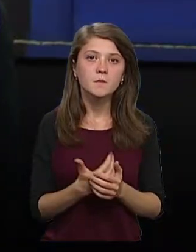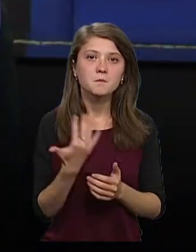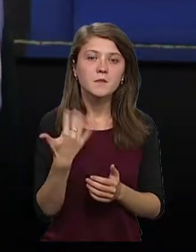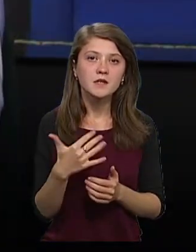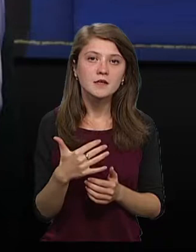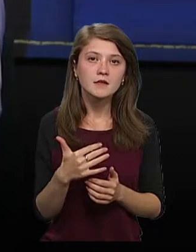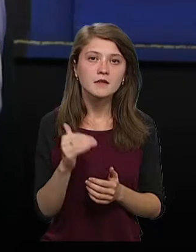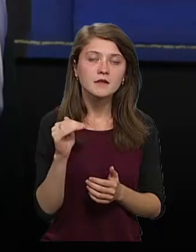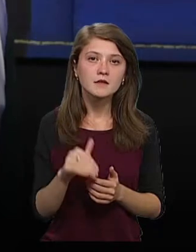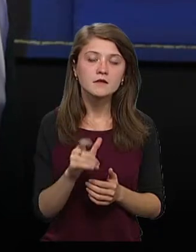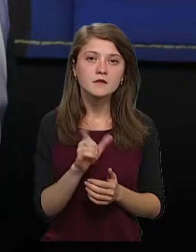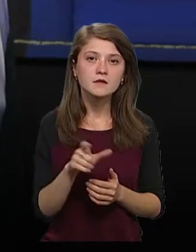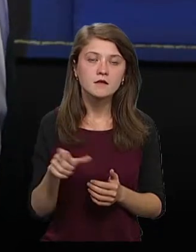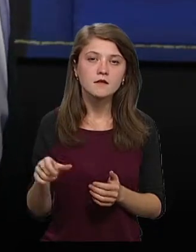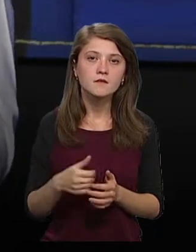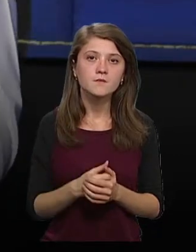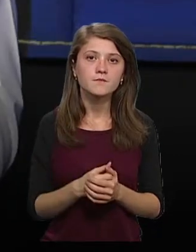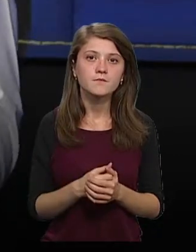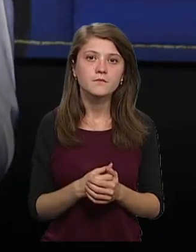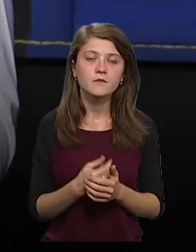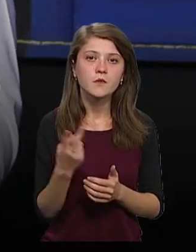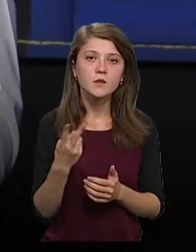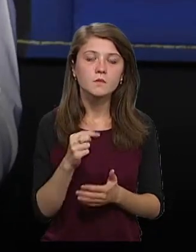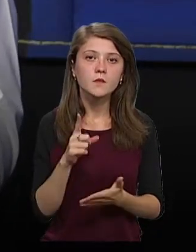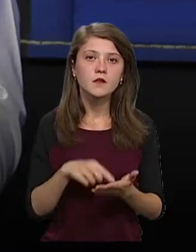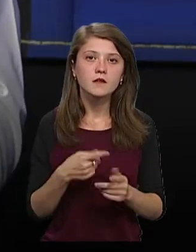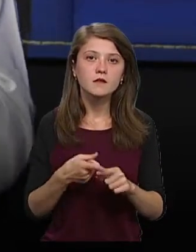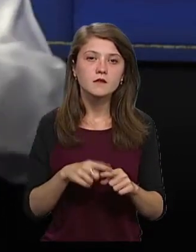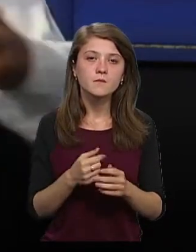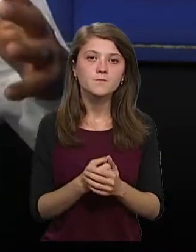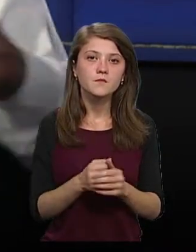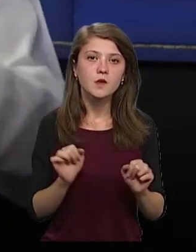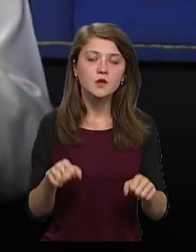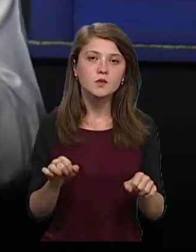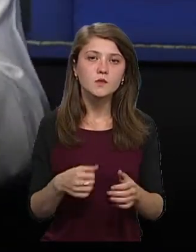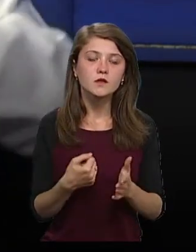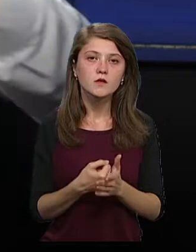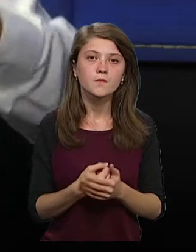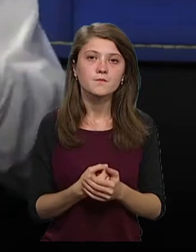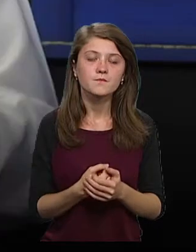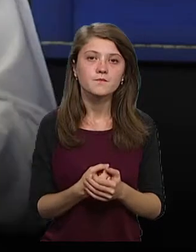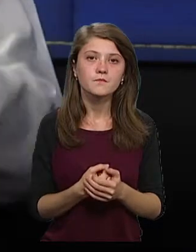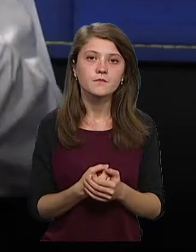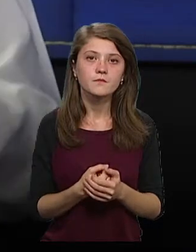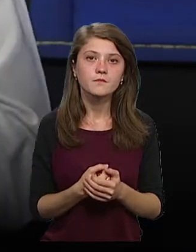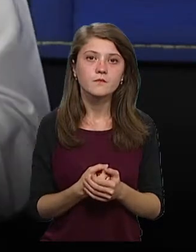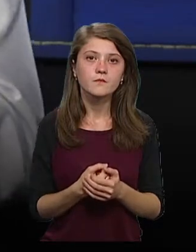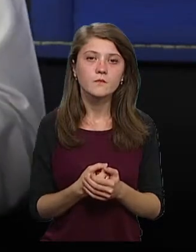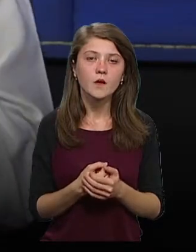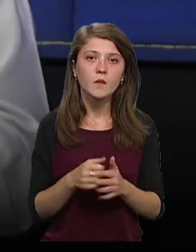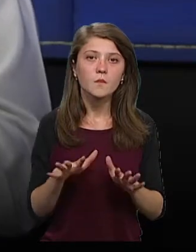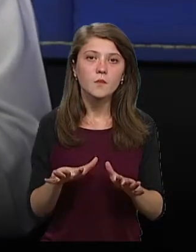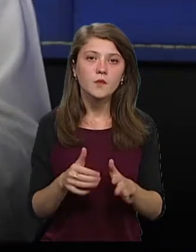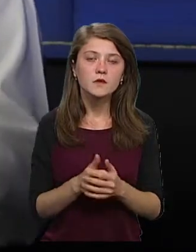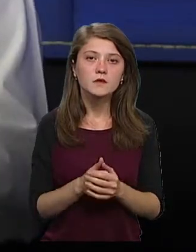тисяч населення. Раз. Друге питання – це доступність до крайніх населених пунктів. Це